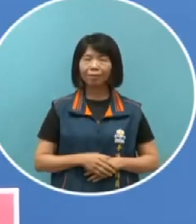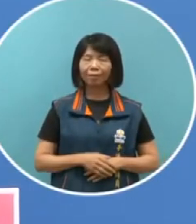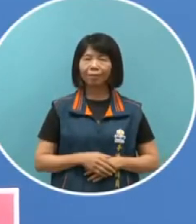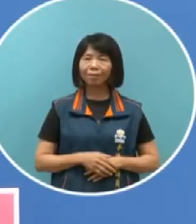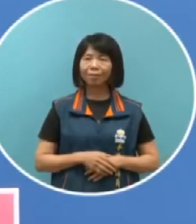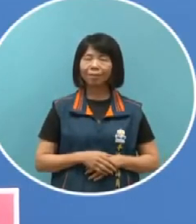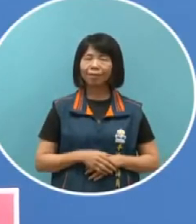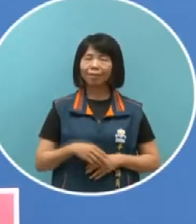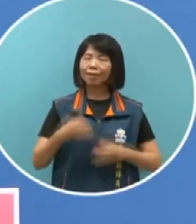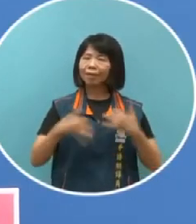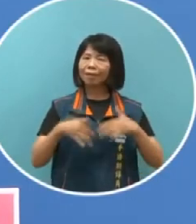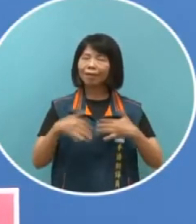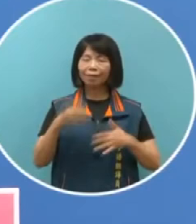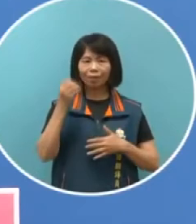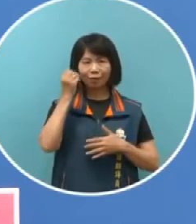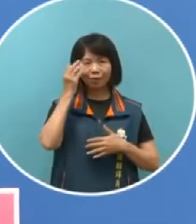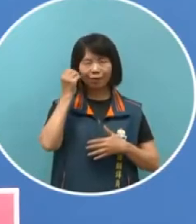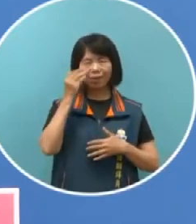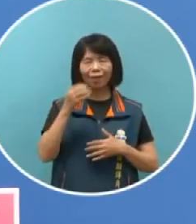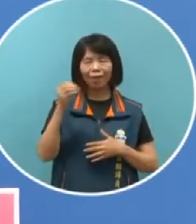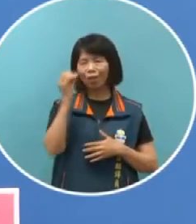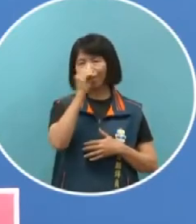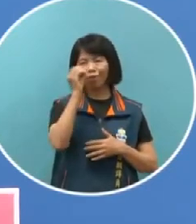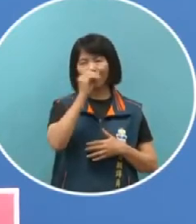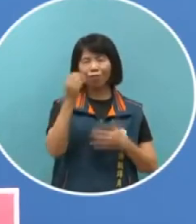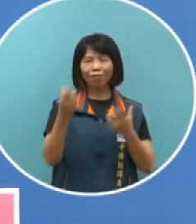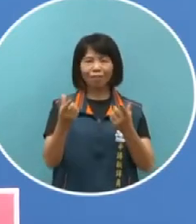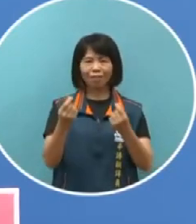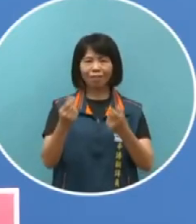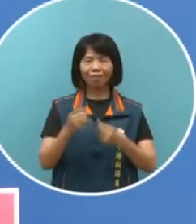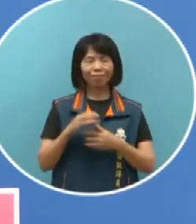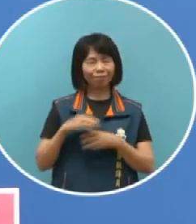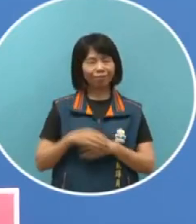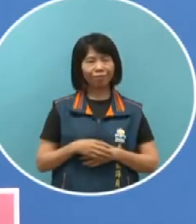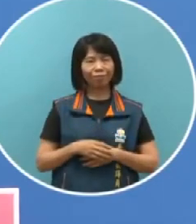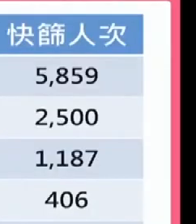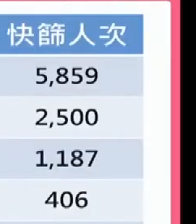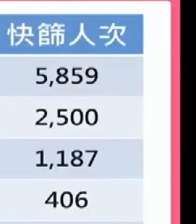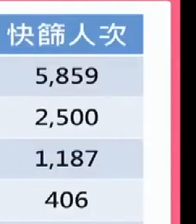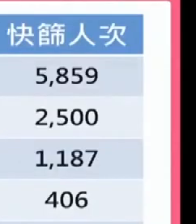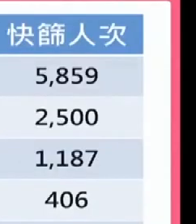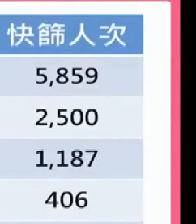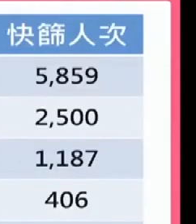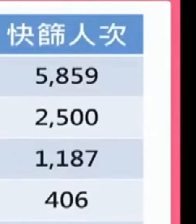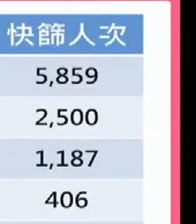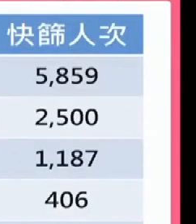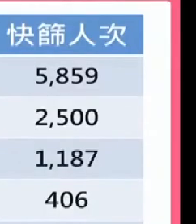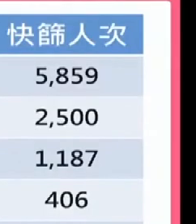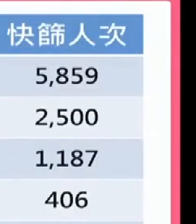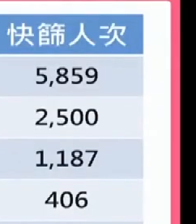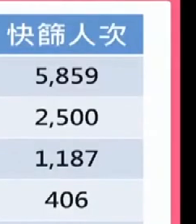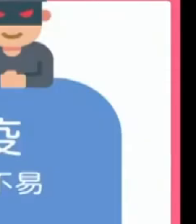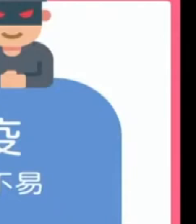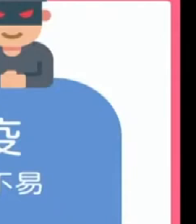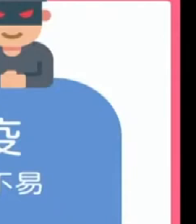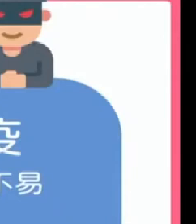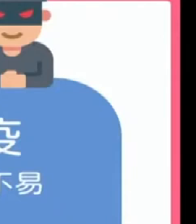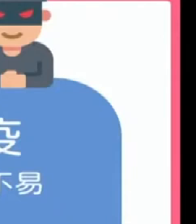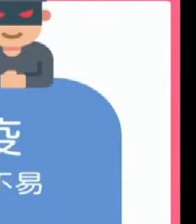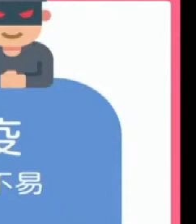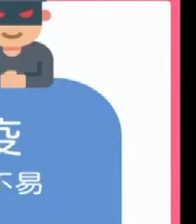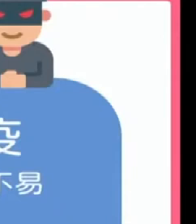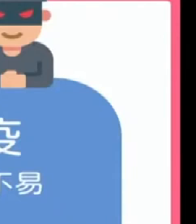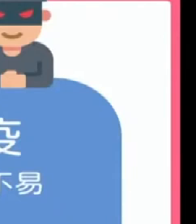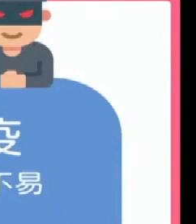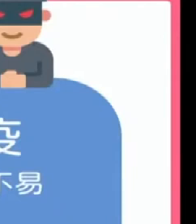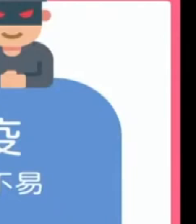28人 ，PCR 验出7人染疫，有许多乡亲反映解隔离之后返家遭到异样眼光。他强